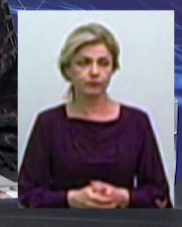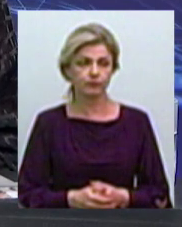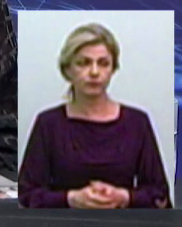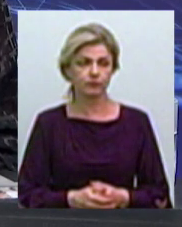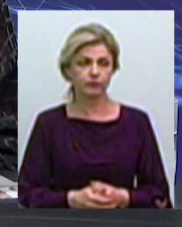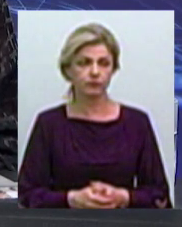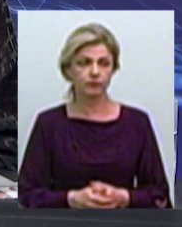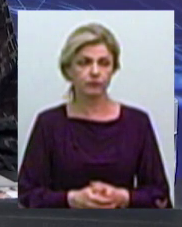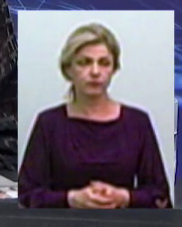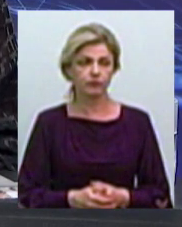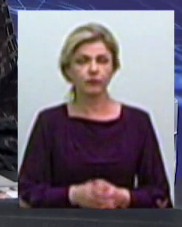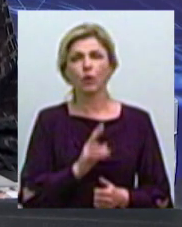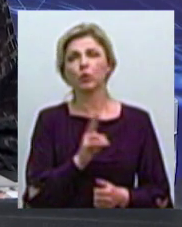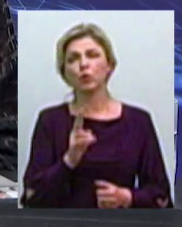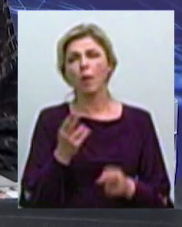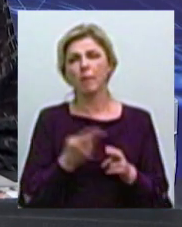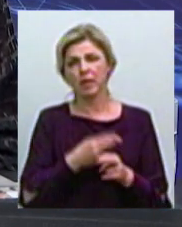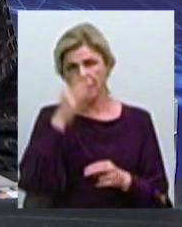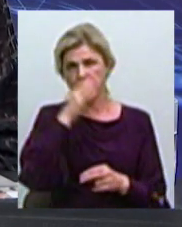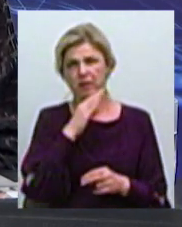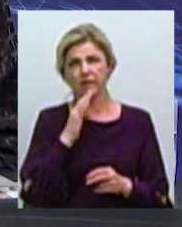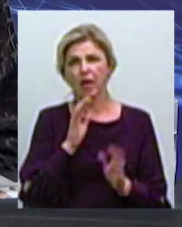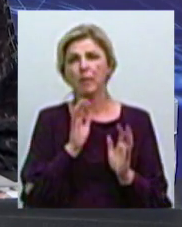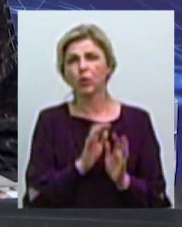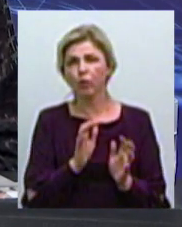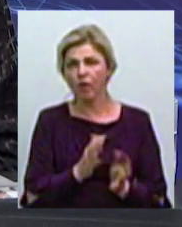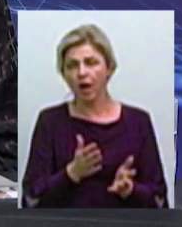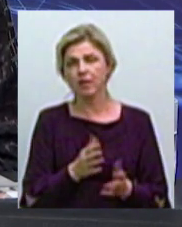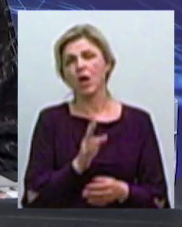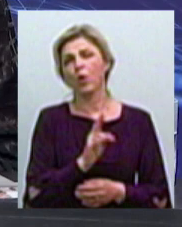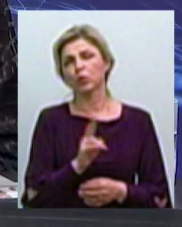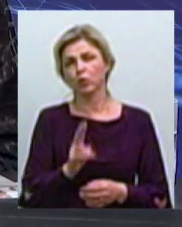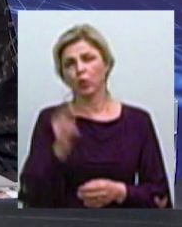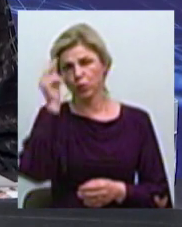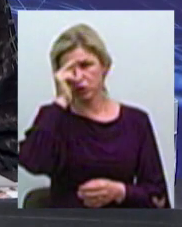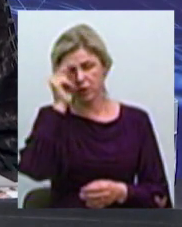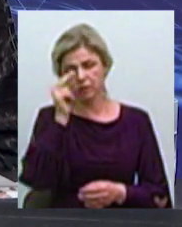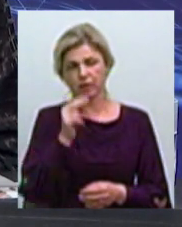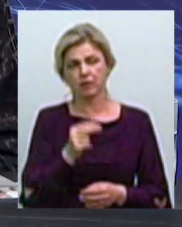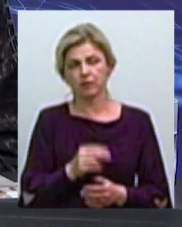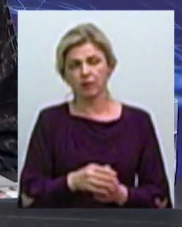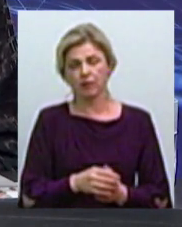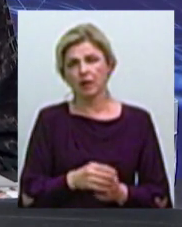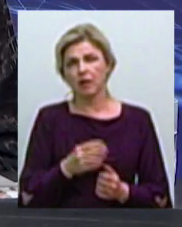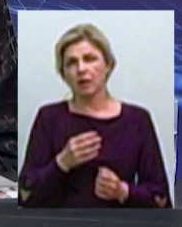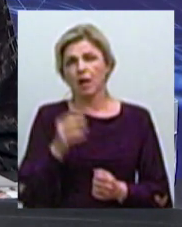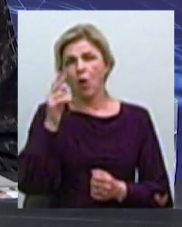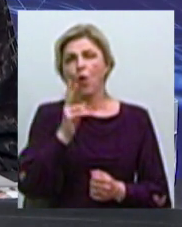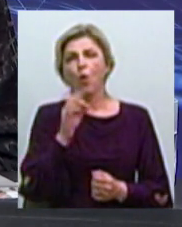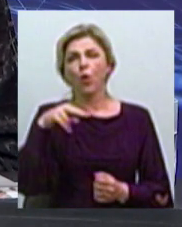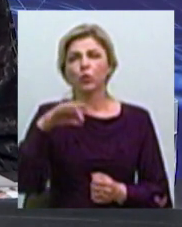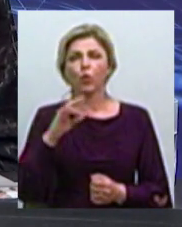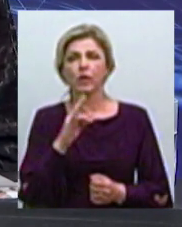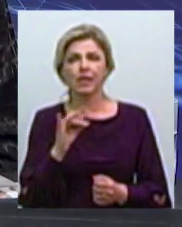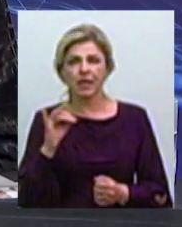молодежь, там, позбавленная батьківського піклування, это учащиеся ПТНЗ, это,